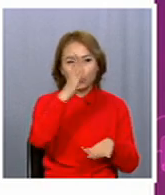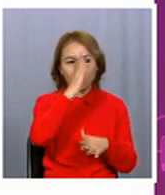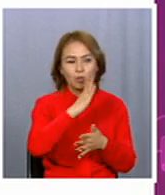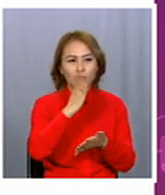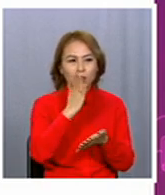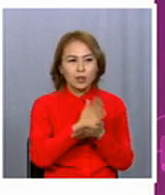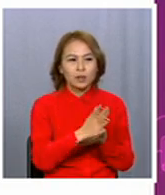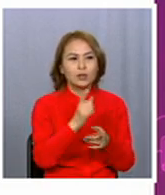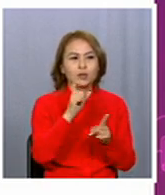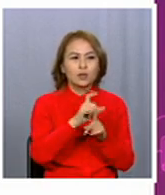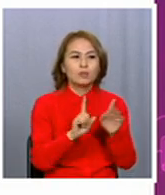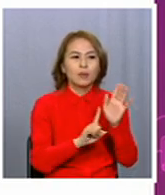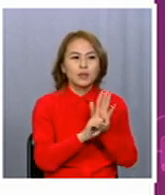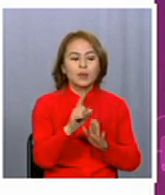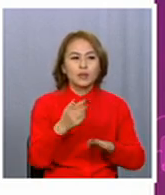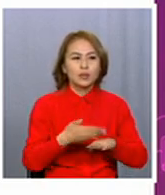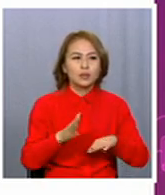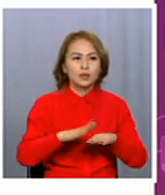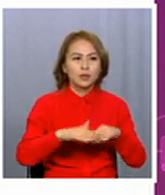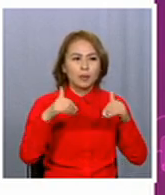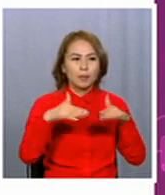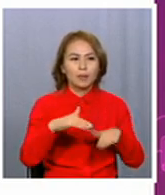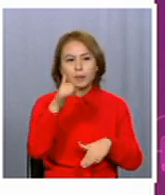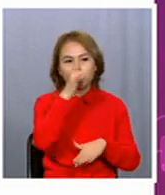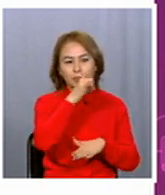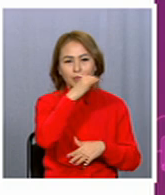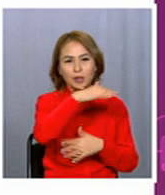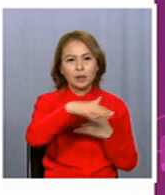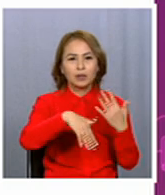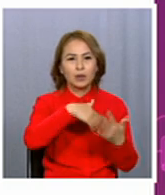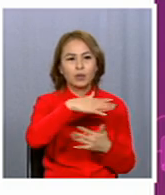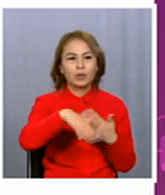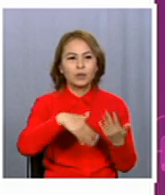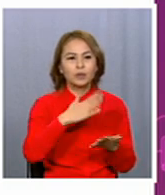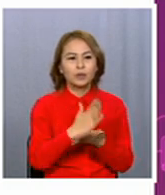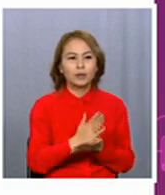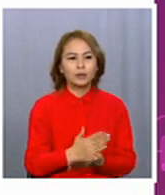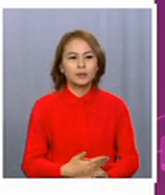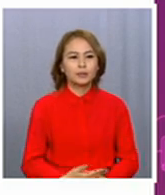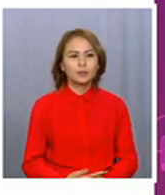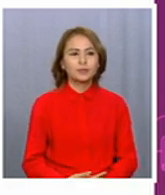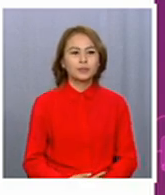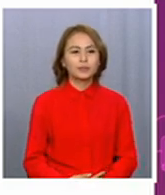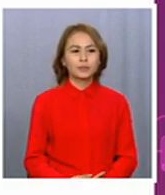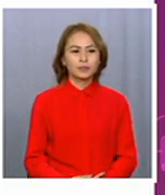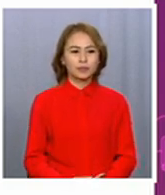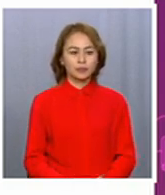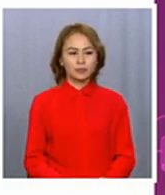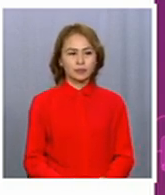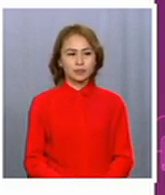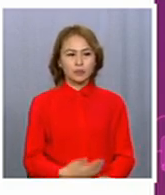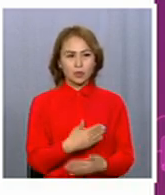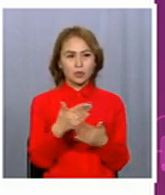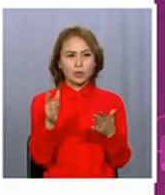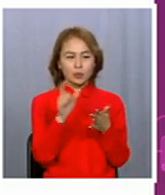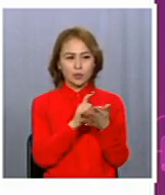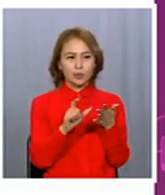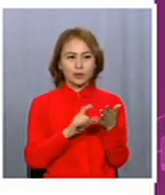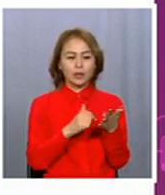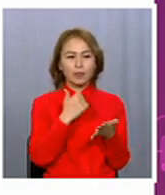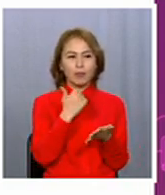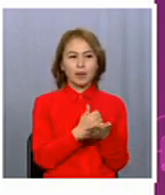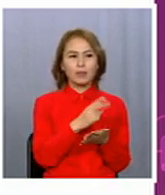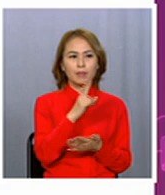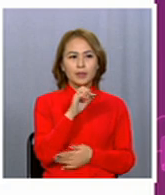сөз бастау қиын, шешімін таппас дау бар деген екен. Ал енді балалар, осы өлеңдегі бастау